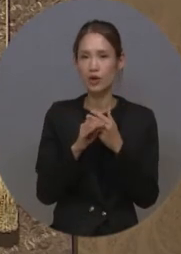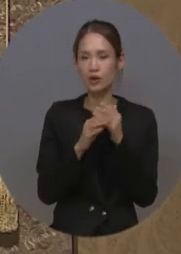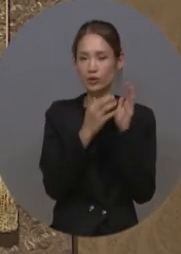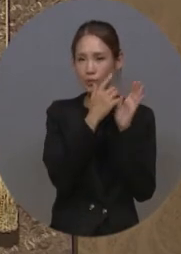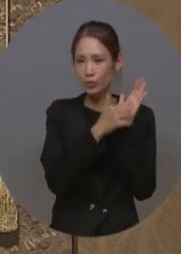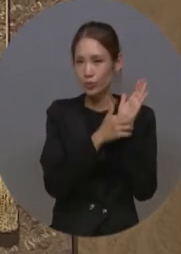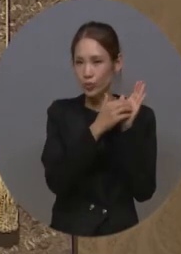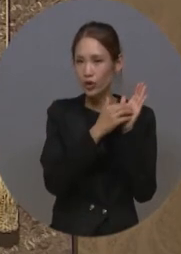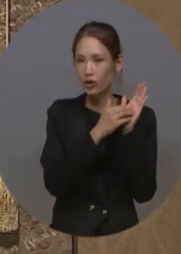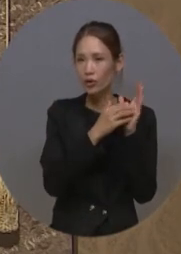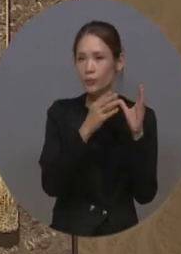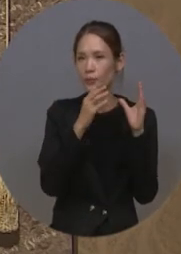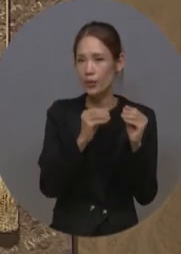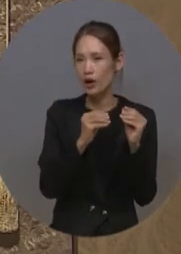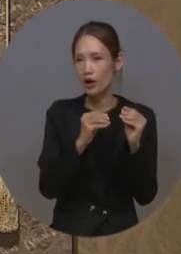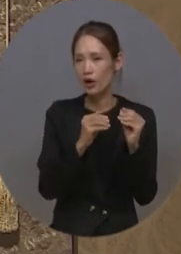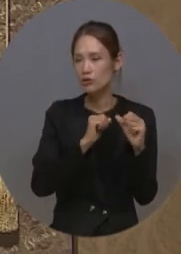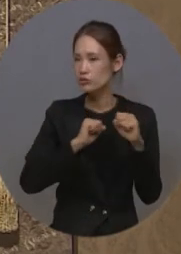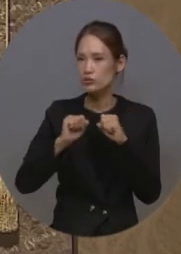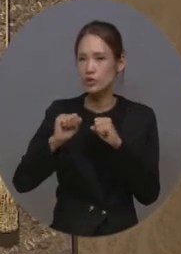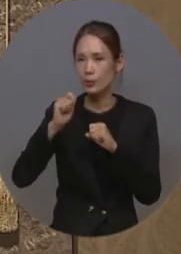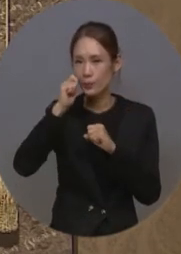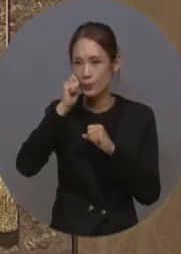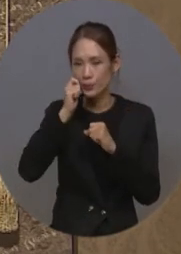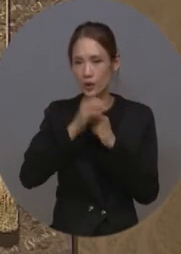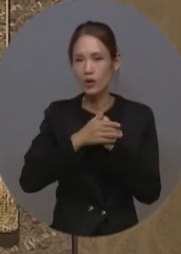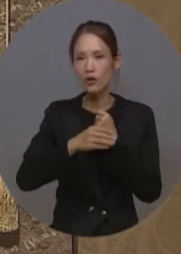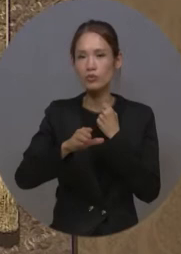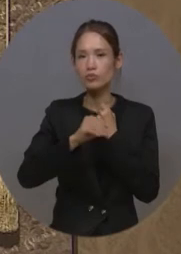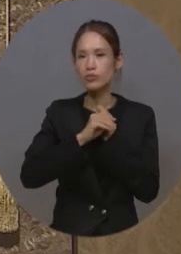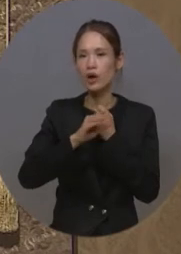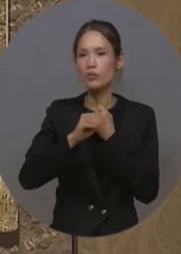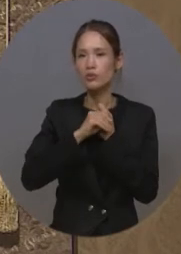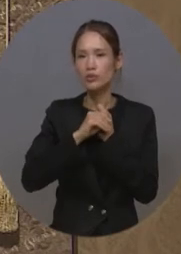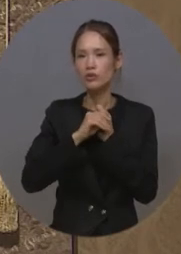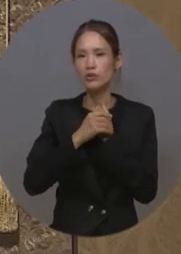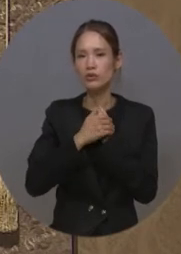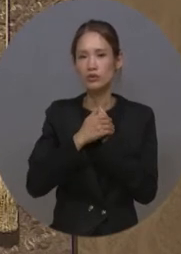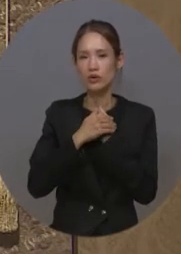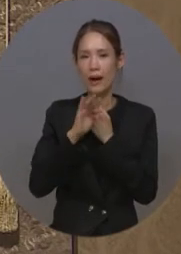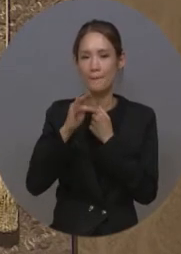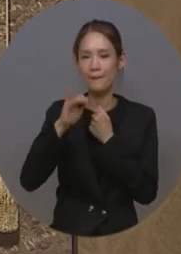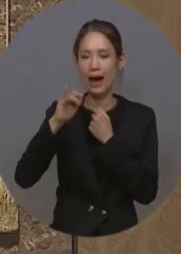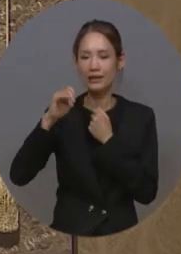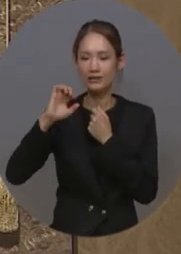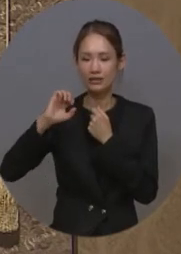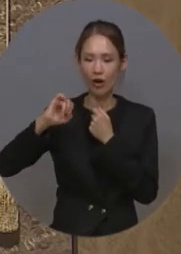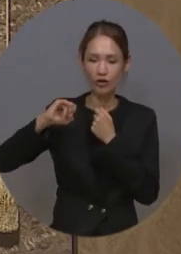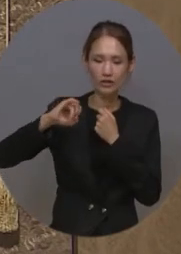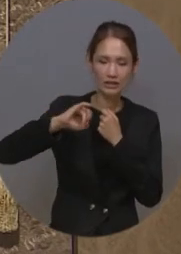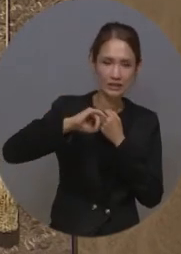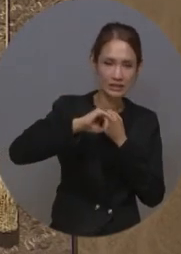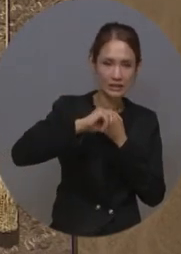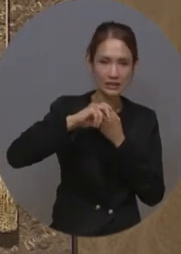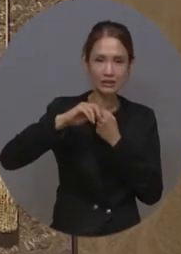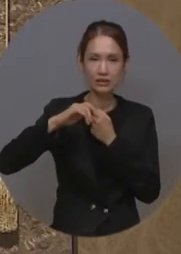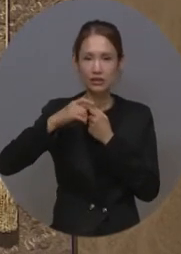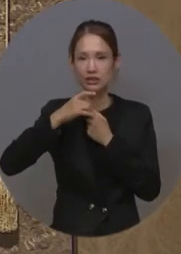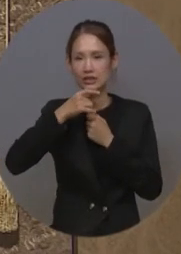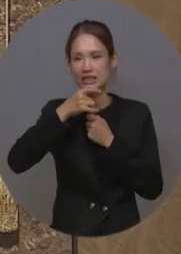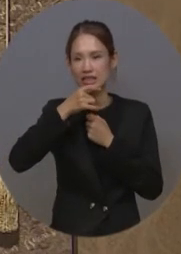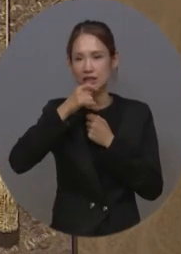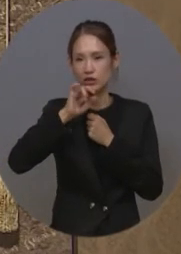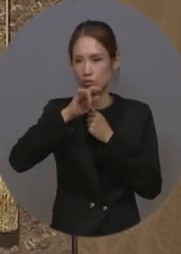움직여요. 그래서 흡수를 해버리는군요. 무방비로 막이 바이러스건 세균이건 이물질은 다 들어가